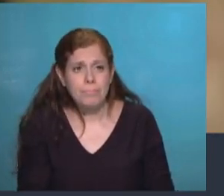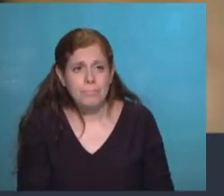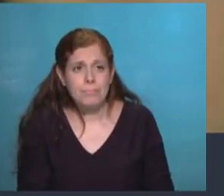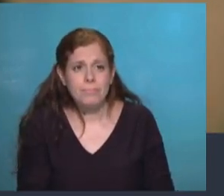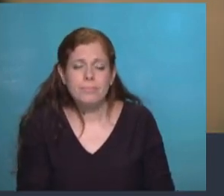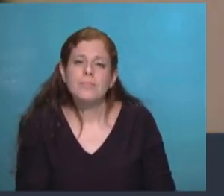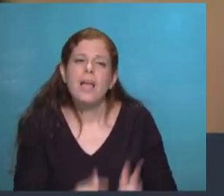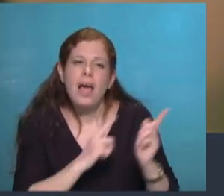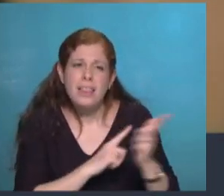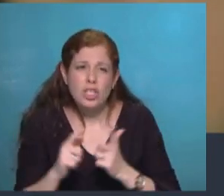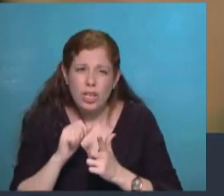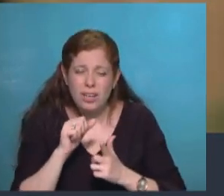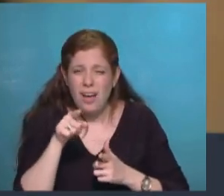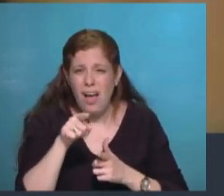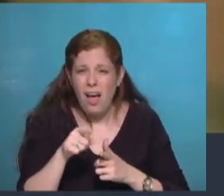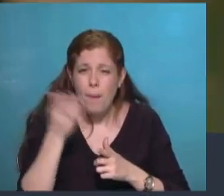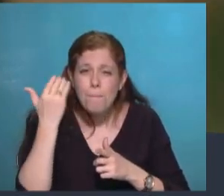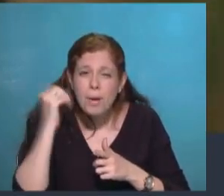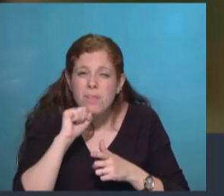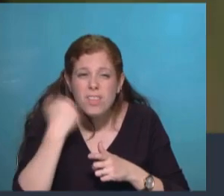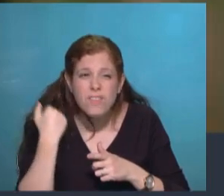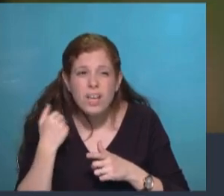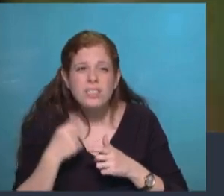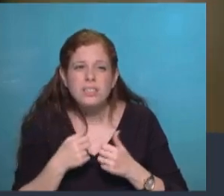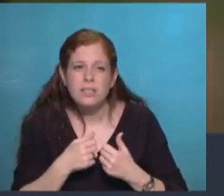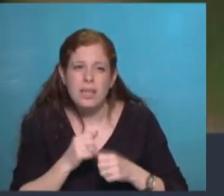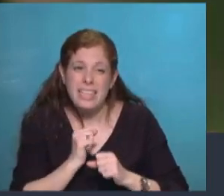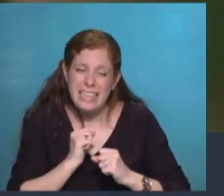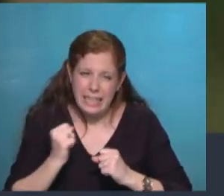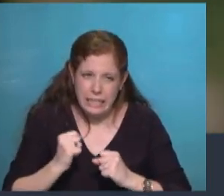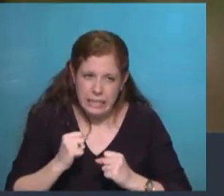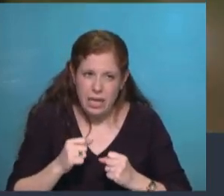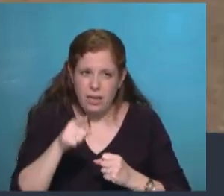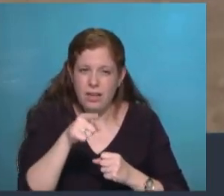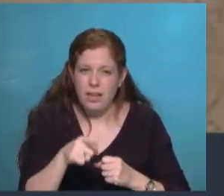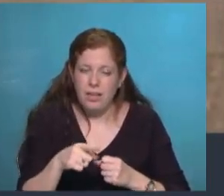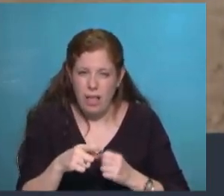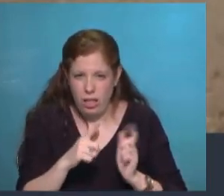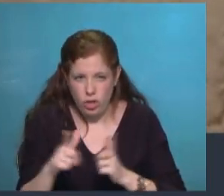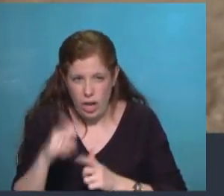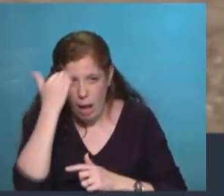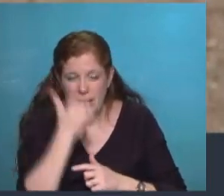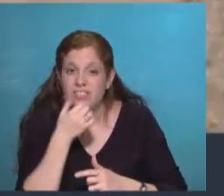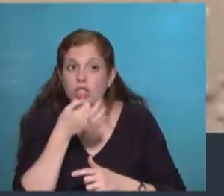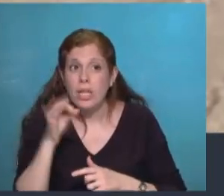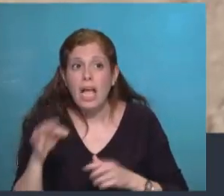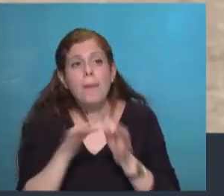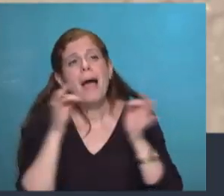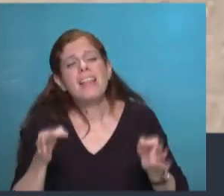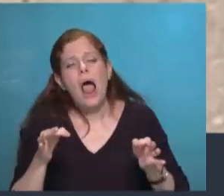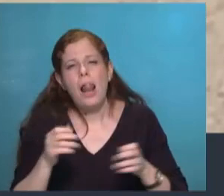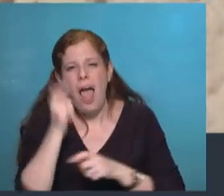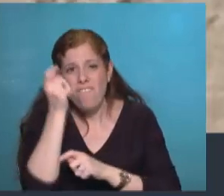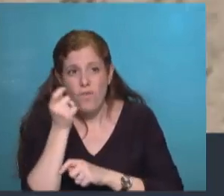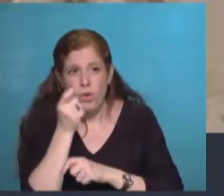הנשק הפרימיטיבי הזה תחזק היטב את המאבק של חמאס, והוא הלך והשתדרג. תחילה אפיפונים שחובר אליהם פחם